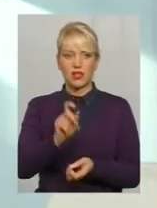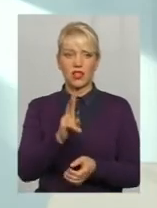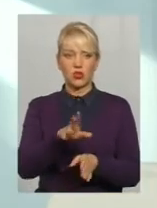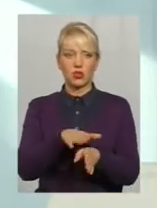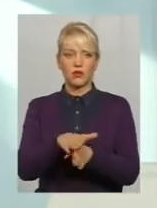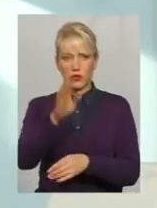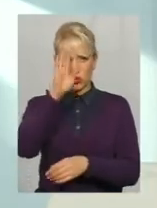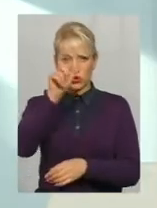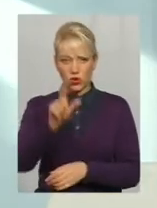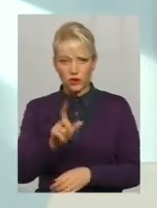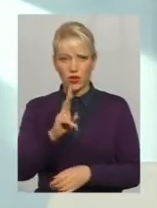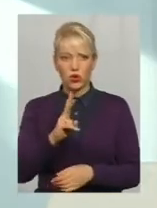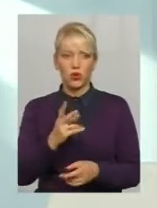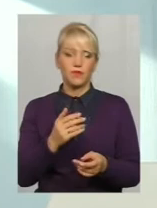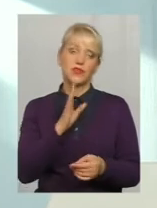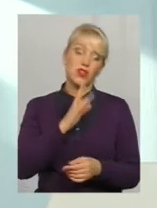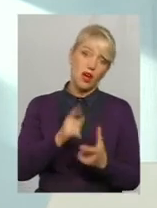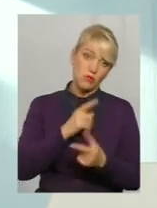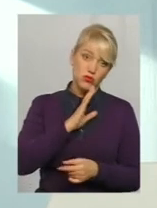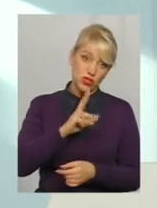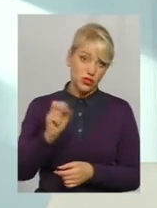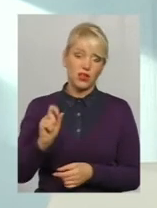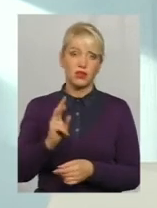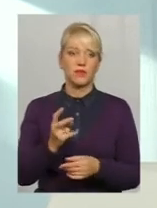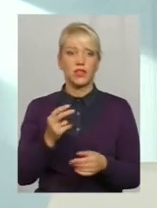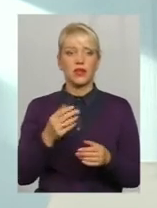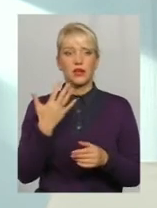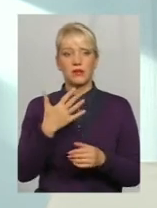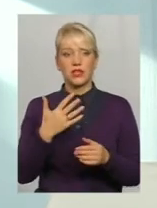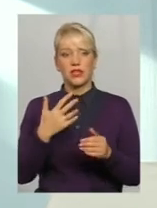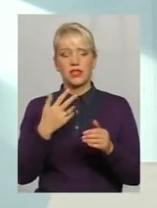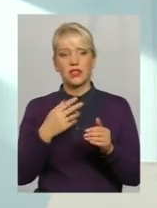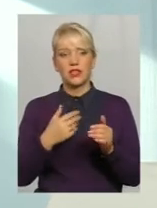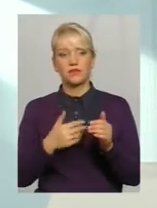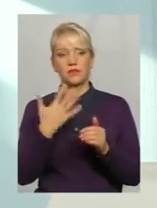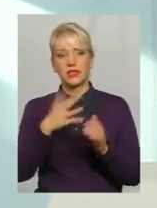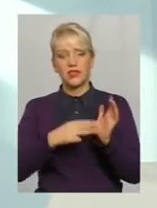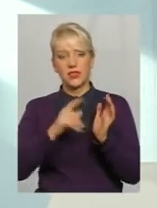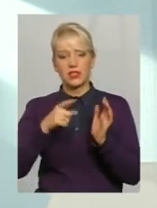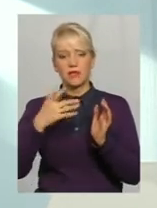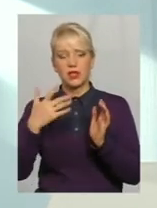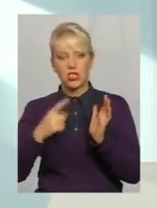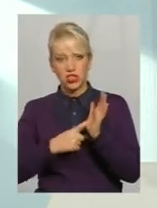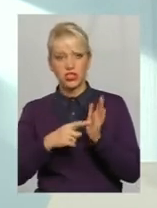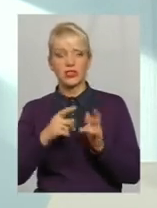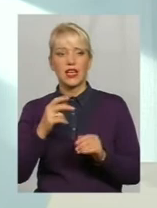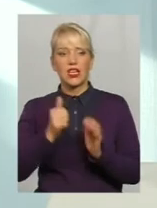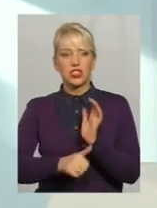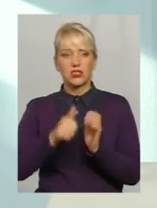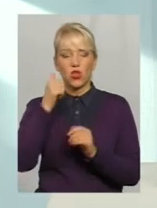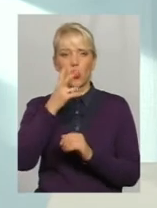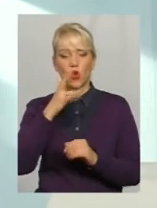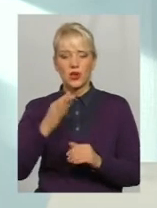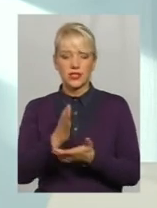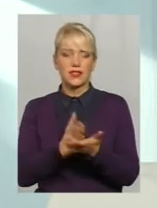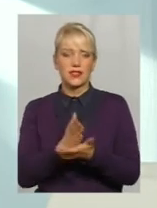прийде чоловік, набувши або жінка 58,5 років, або чоловік 60-річного віку, але стажем, який